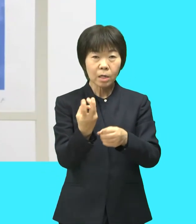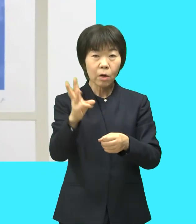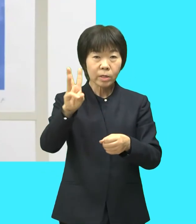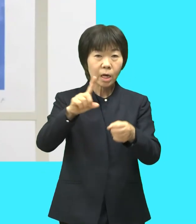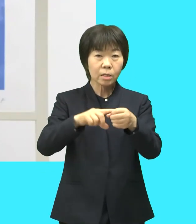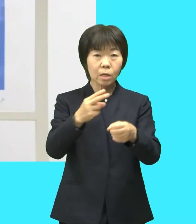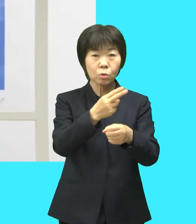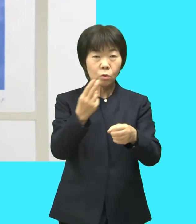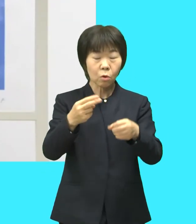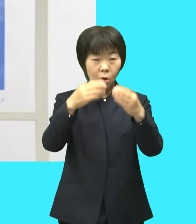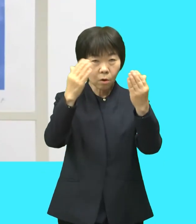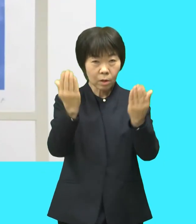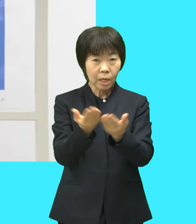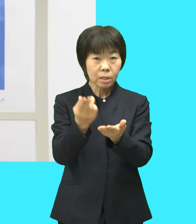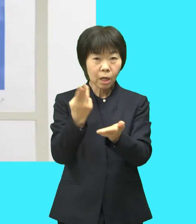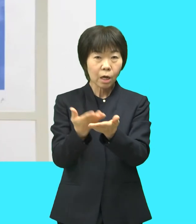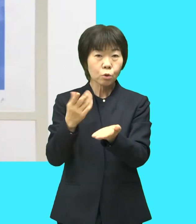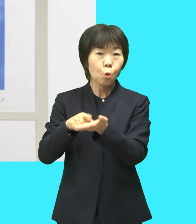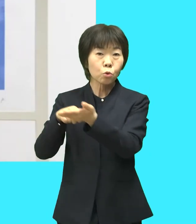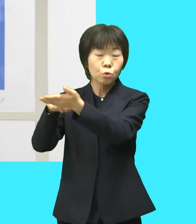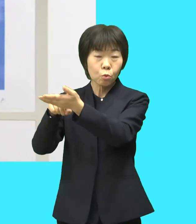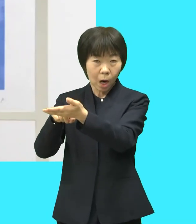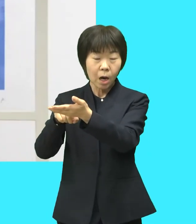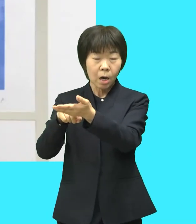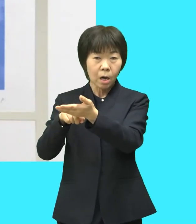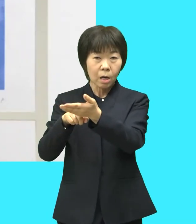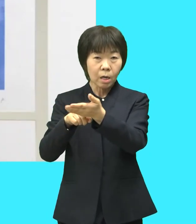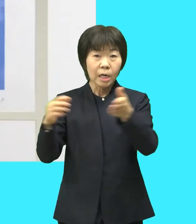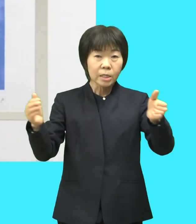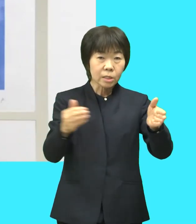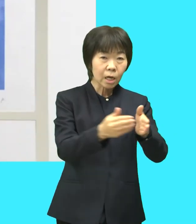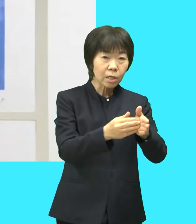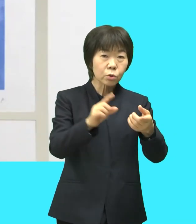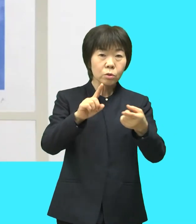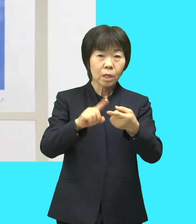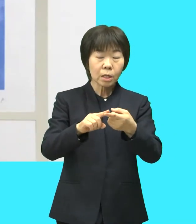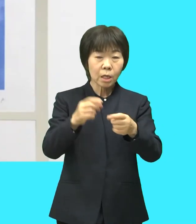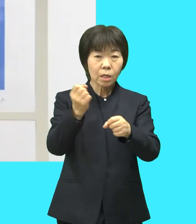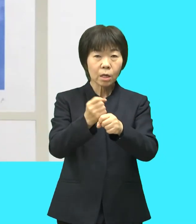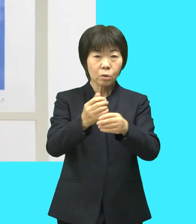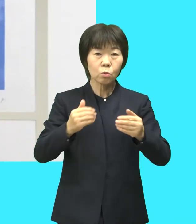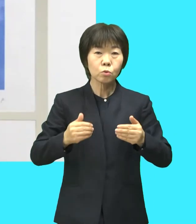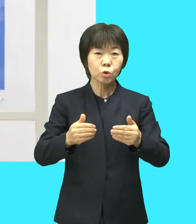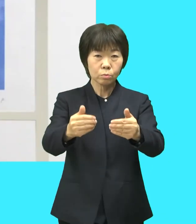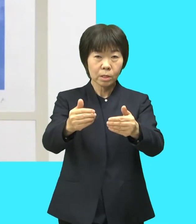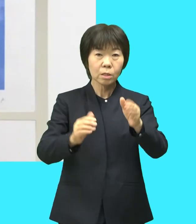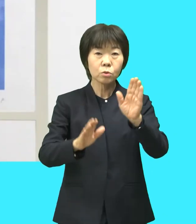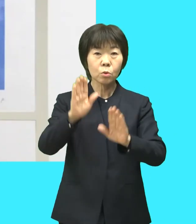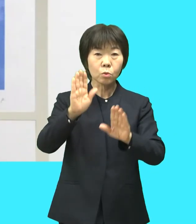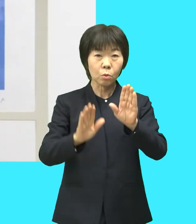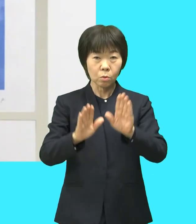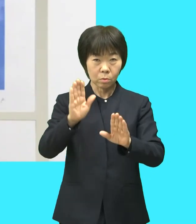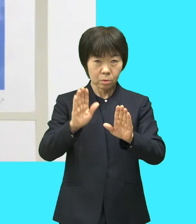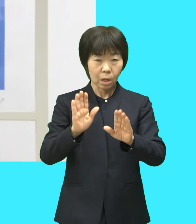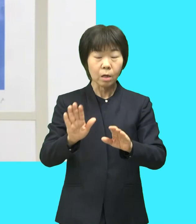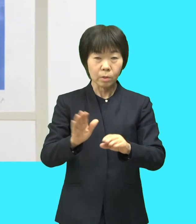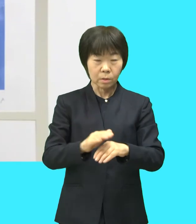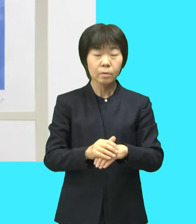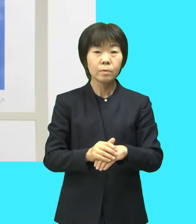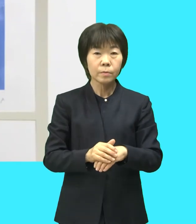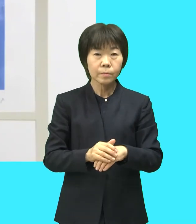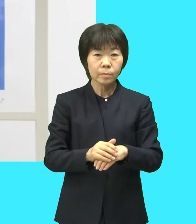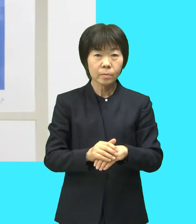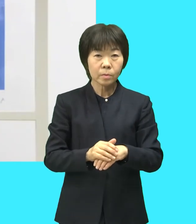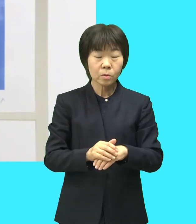年度の概算要求は最終的な作業を進めている段階でありますので、そういう状況であろうかと思います